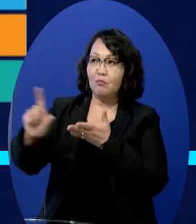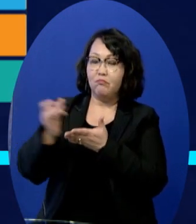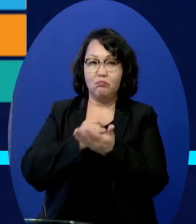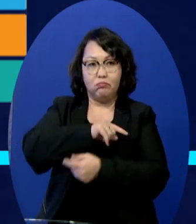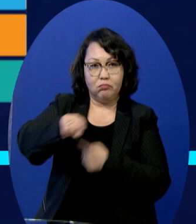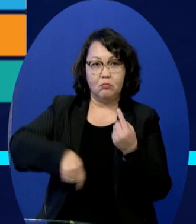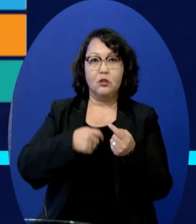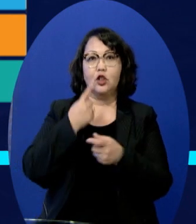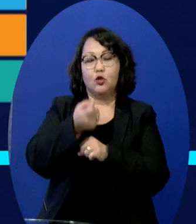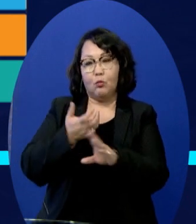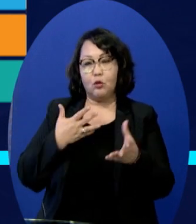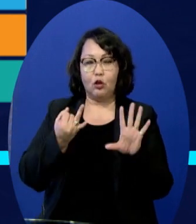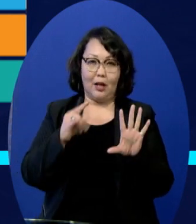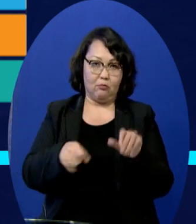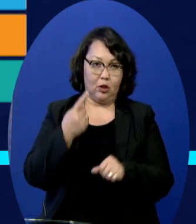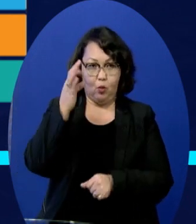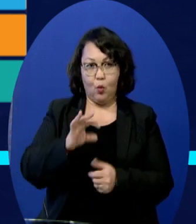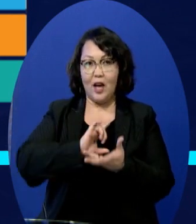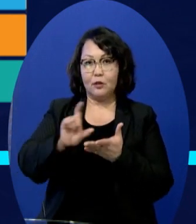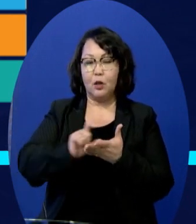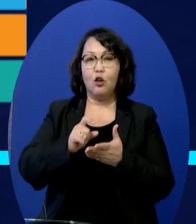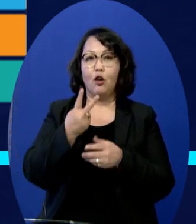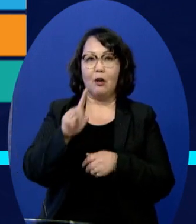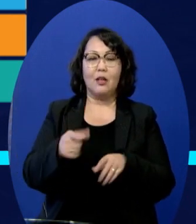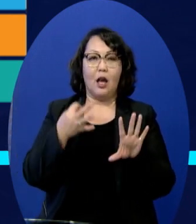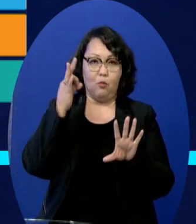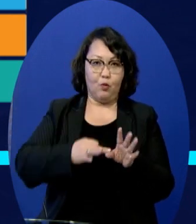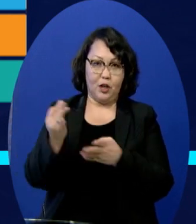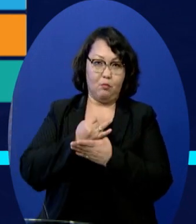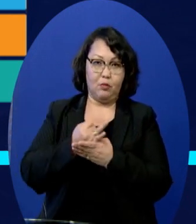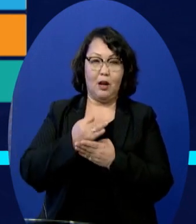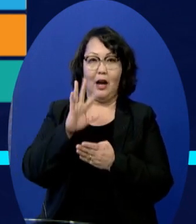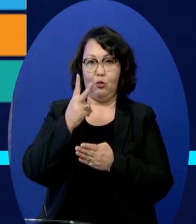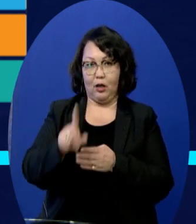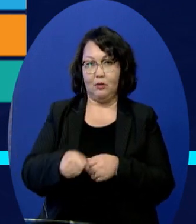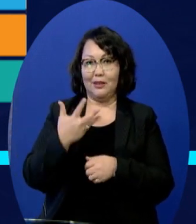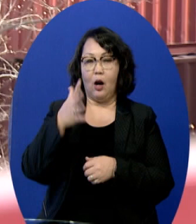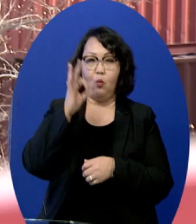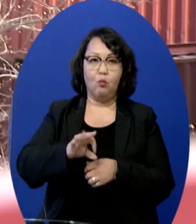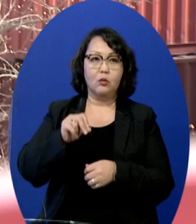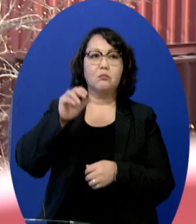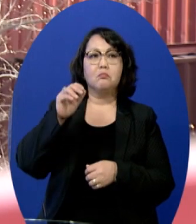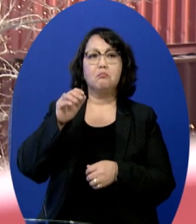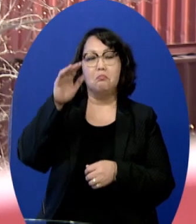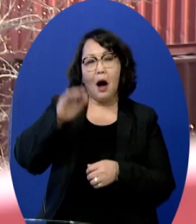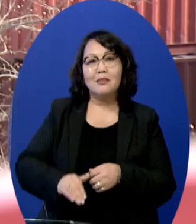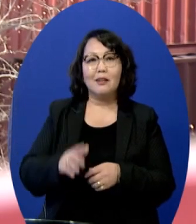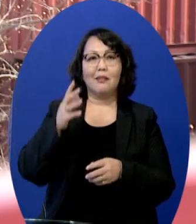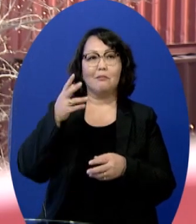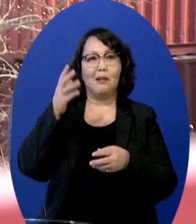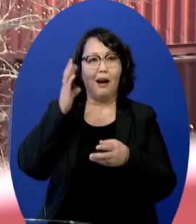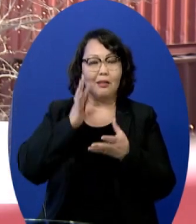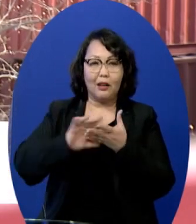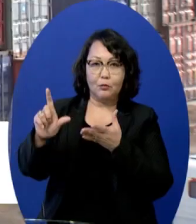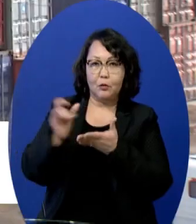ихэс 7.1%, үүнээс экспорт 2.8%, импорт 12.5% багассан байна. Гадаад худалдааны тэнцэл 2019